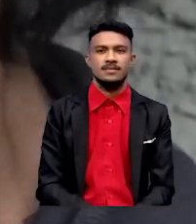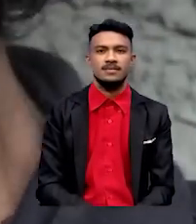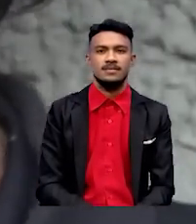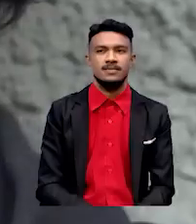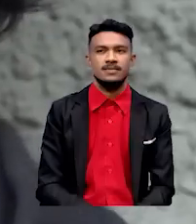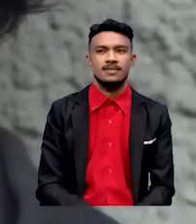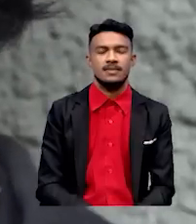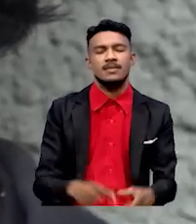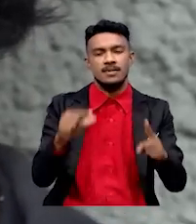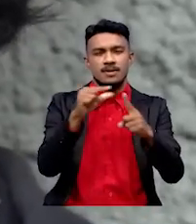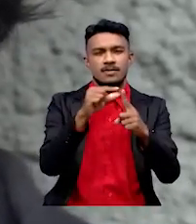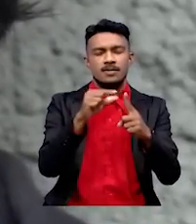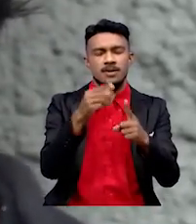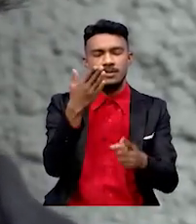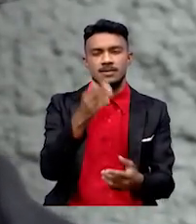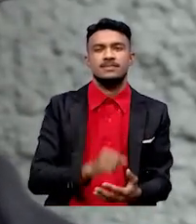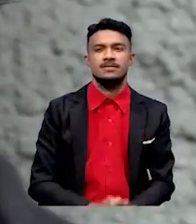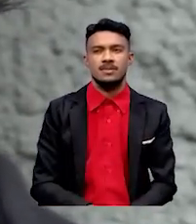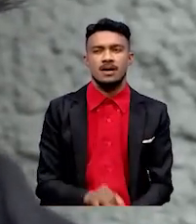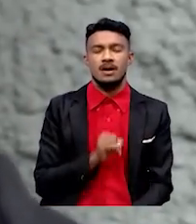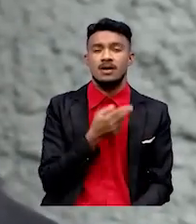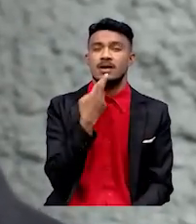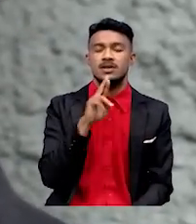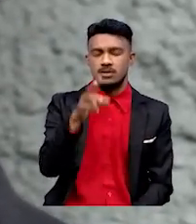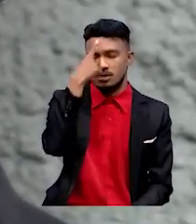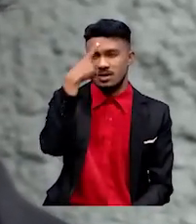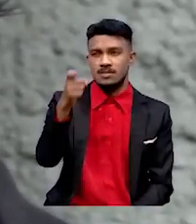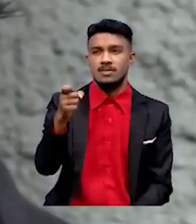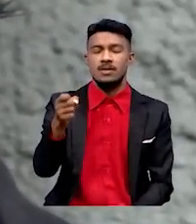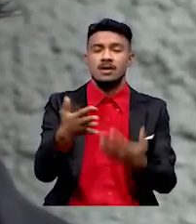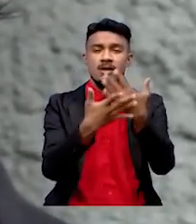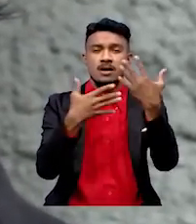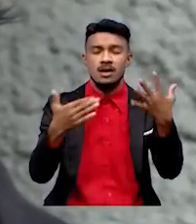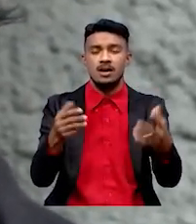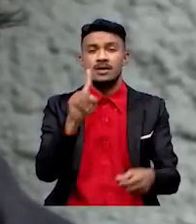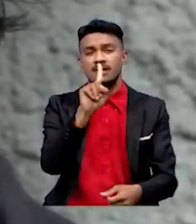Ni pun mana mas? Aku rasa um tambah ram fukang.